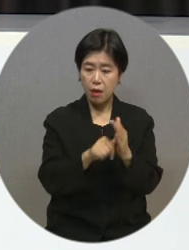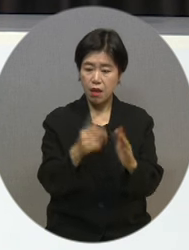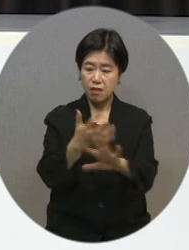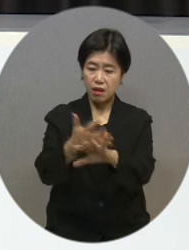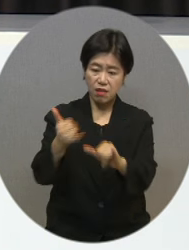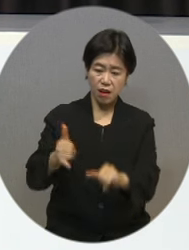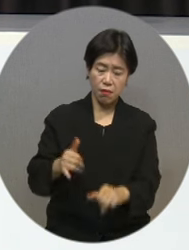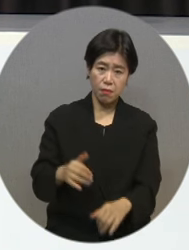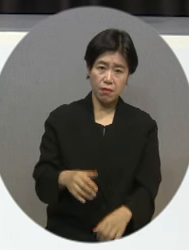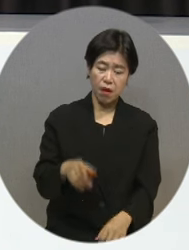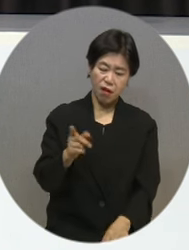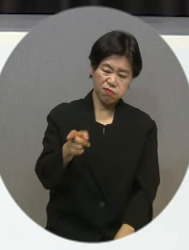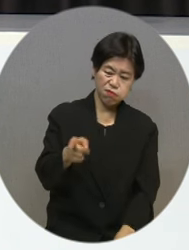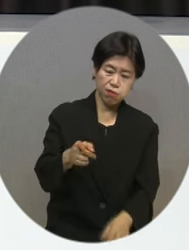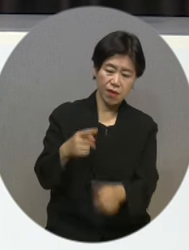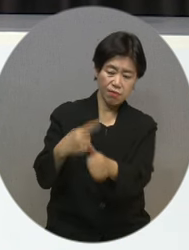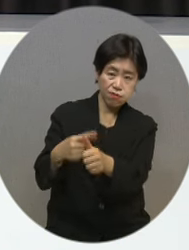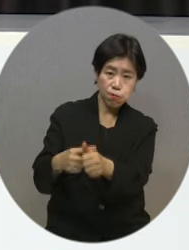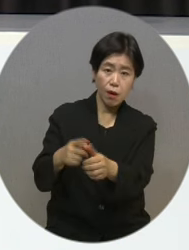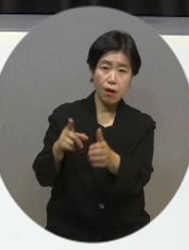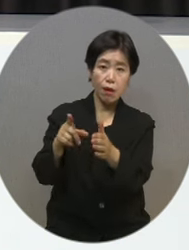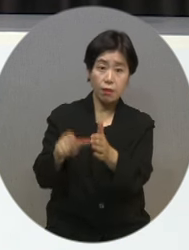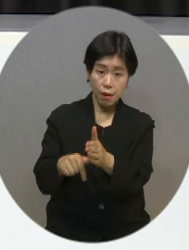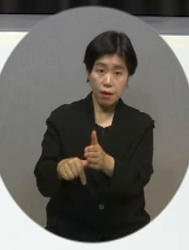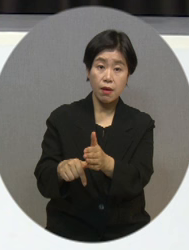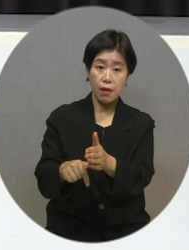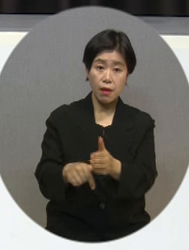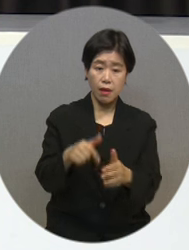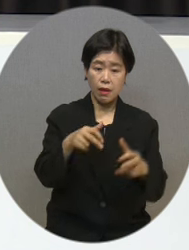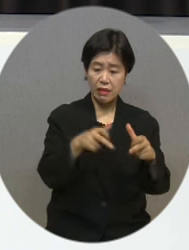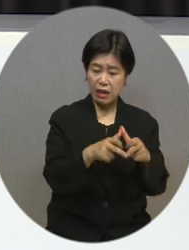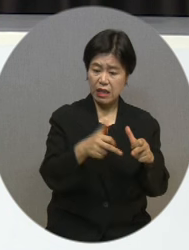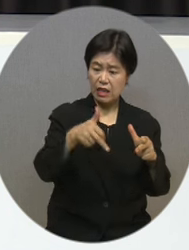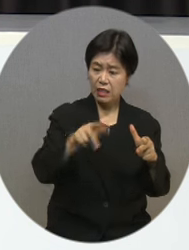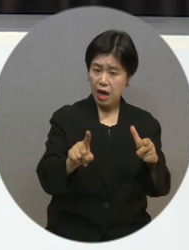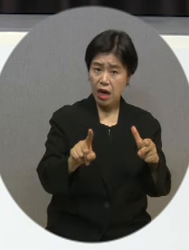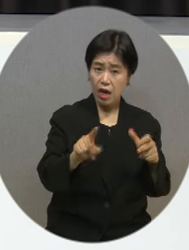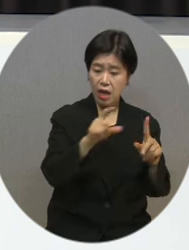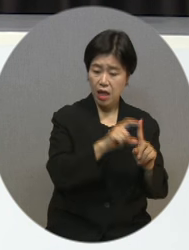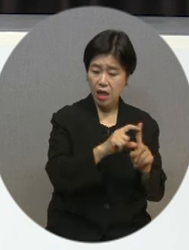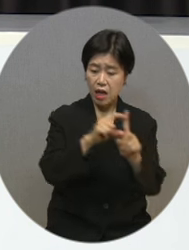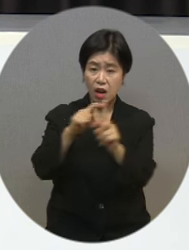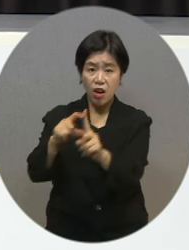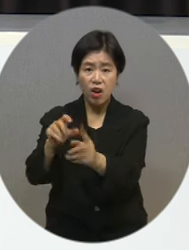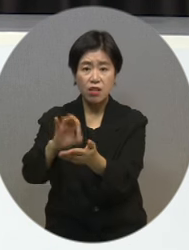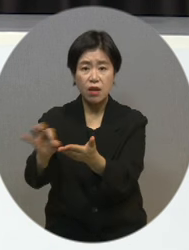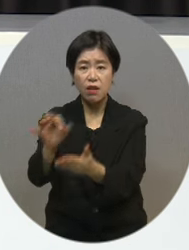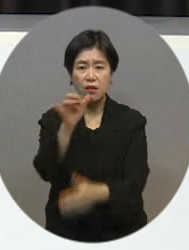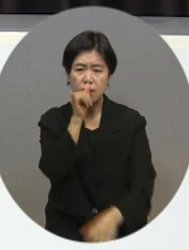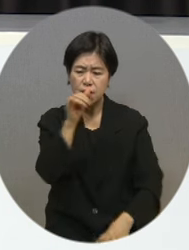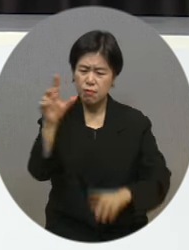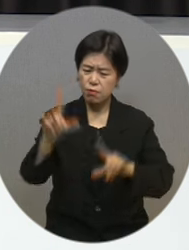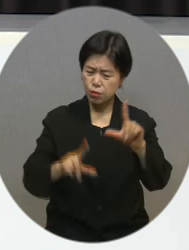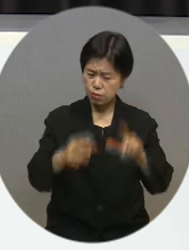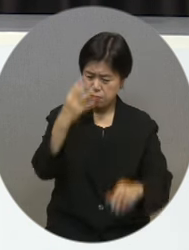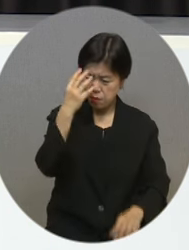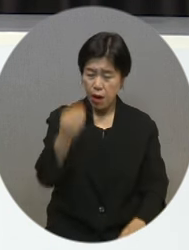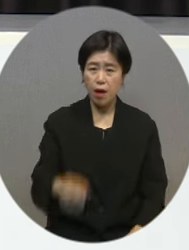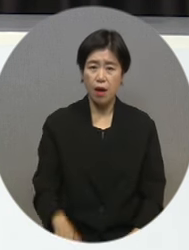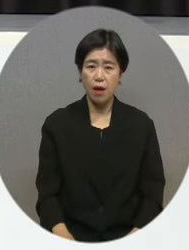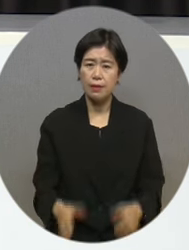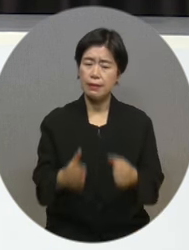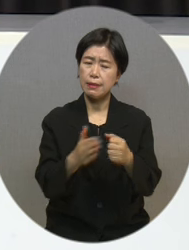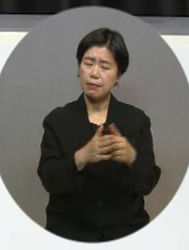뭔가 욕설로 사용되어지는 이제 이런 상황이 만들어지면서 사회적으로 장애자를 다른